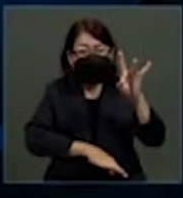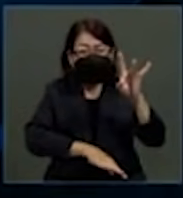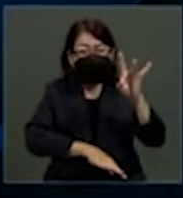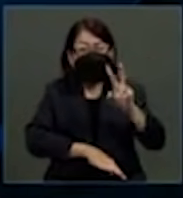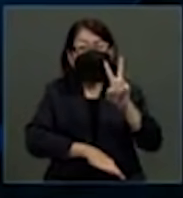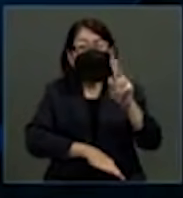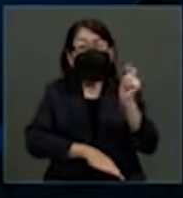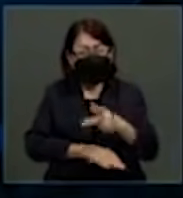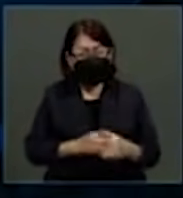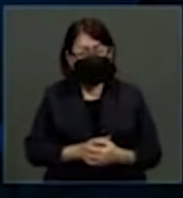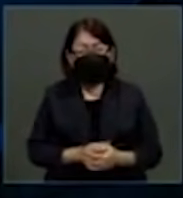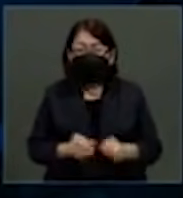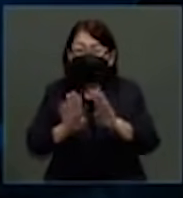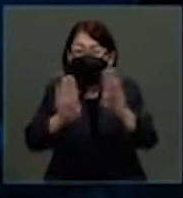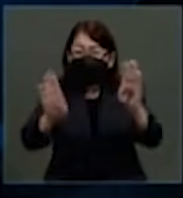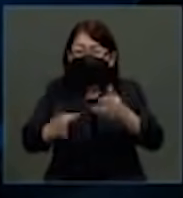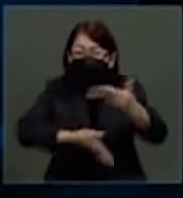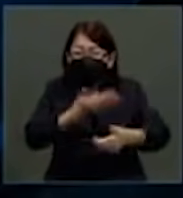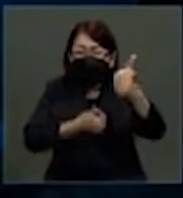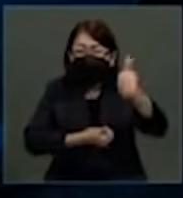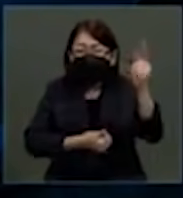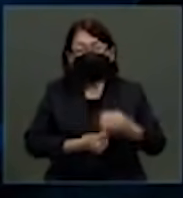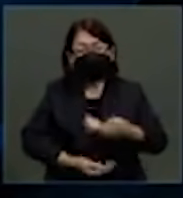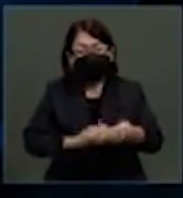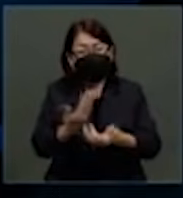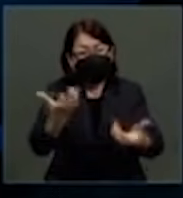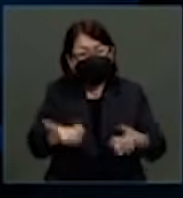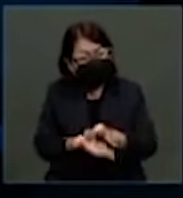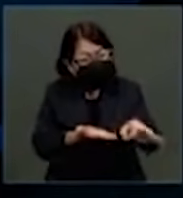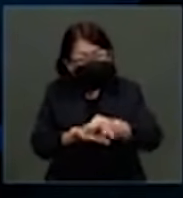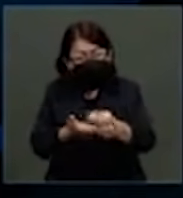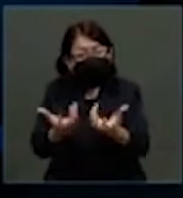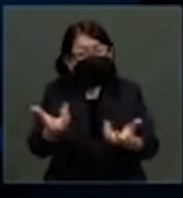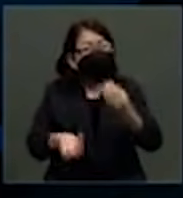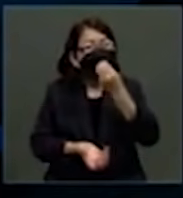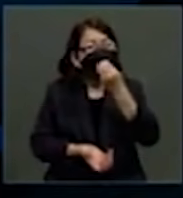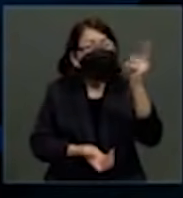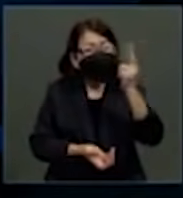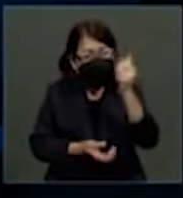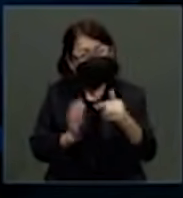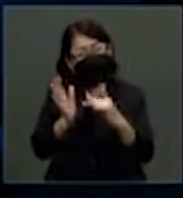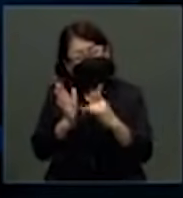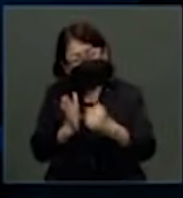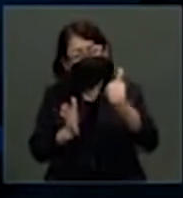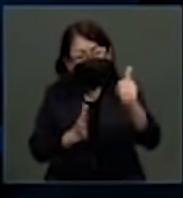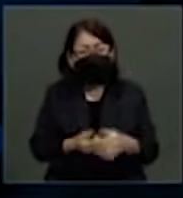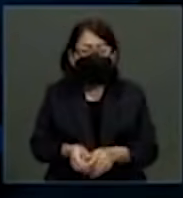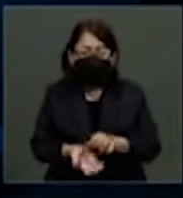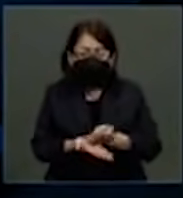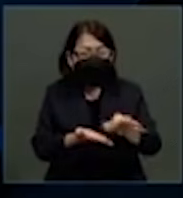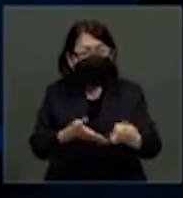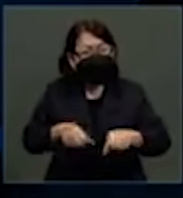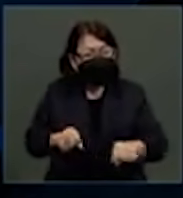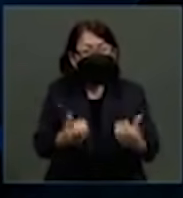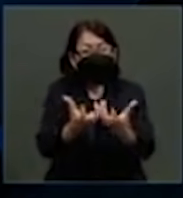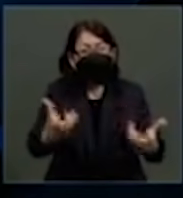างนะครับตอน2ทุ่มพูดง่ายๆนะครับผมขอไปเร็วๆแล้วกันนะครับแล้วก็ให้เปิดเฉพาะการจำหน่ายสินค้าอุป